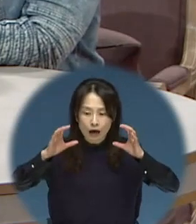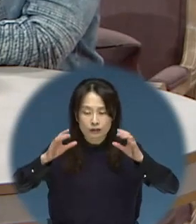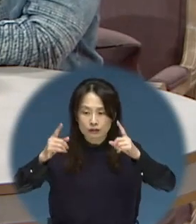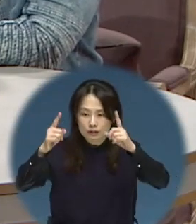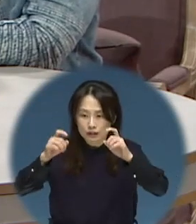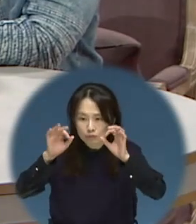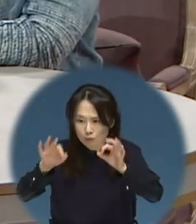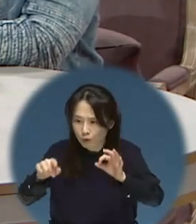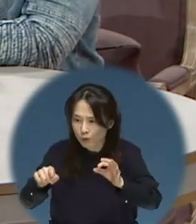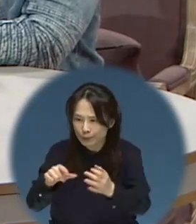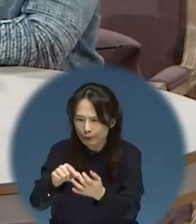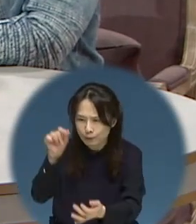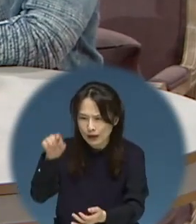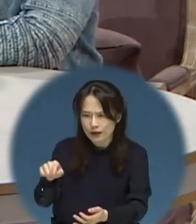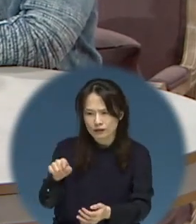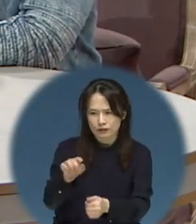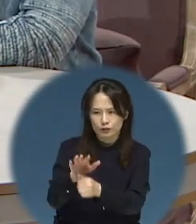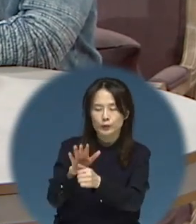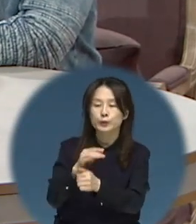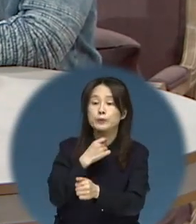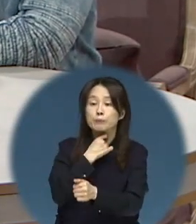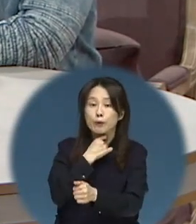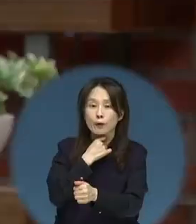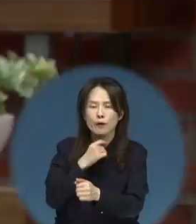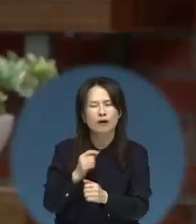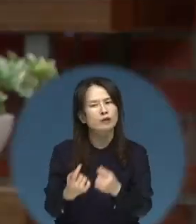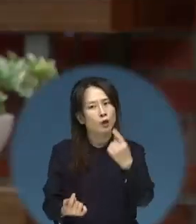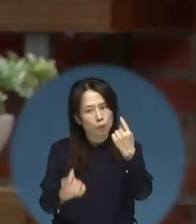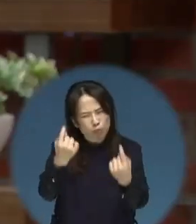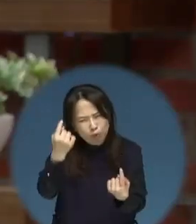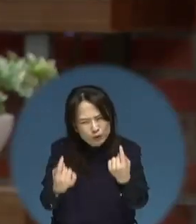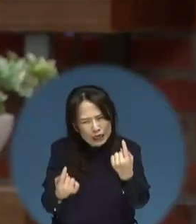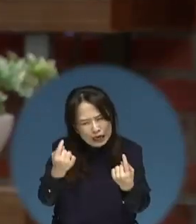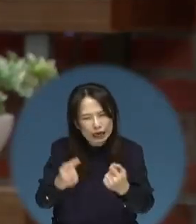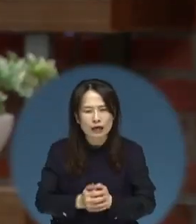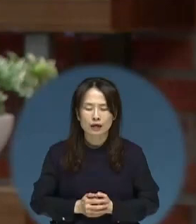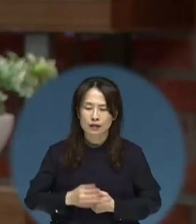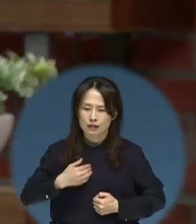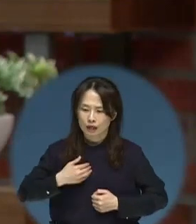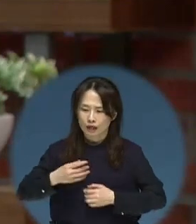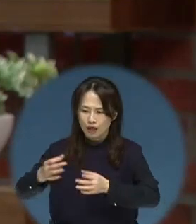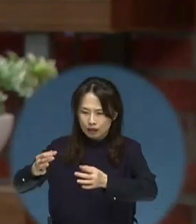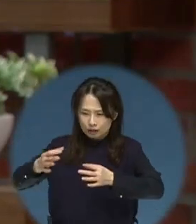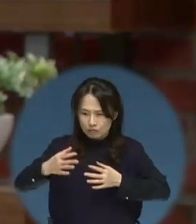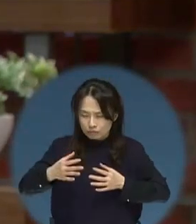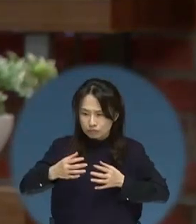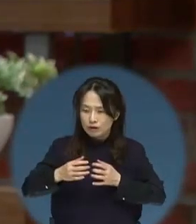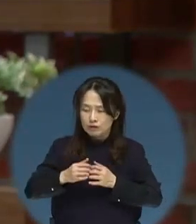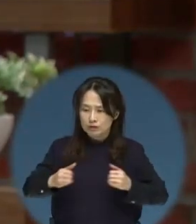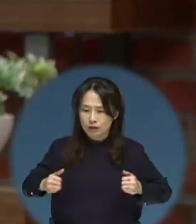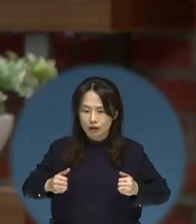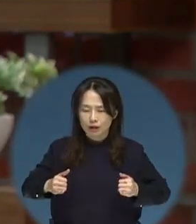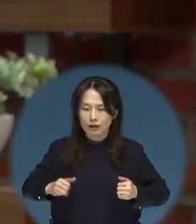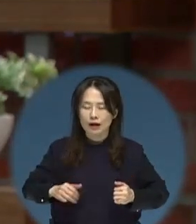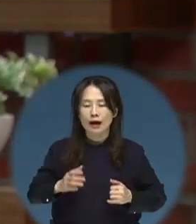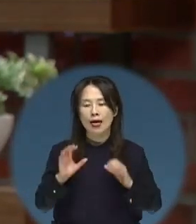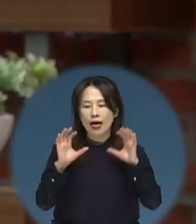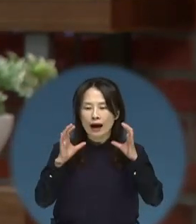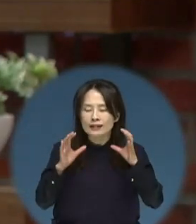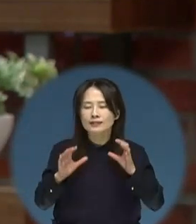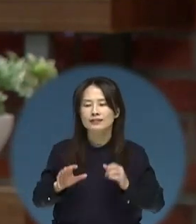아이를 후원하고 싶어. 보통 그렇게 하잖아요. 네. 그래서 이런 것보다는 후원받는 아이들이 나를 후원해줄 사람을 고르면 좋지